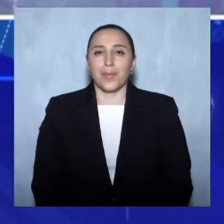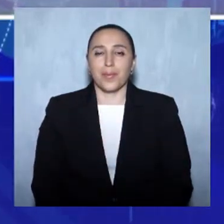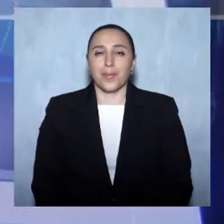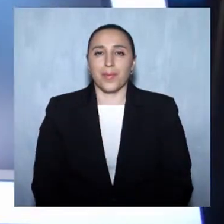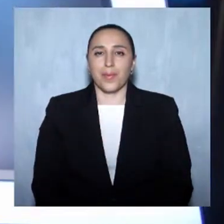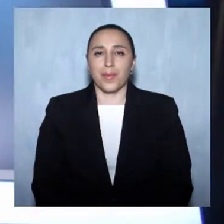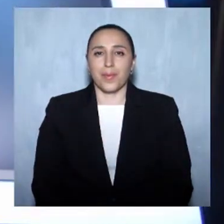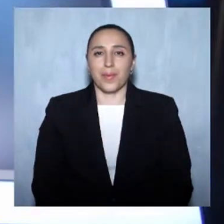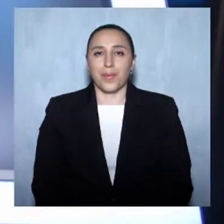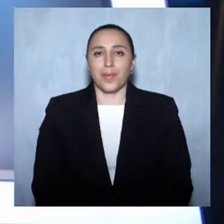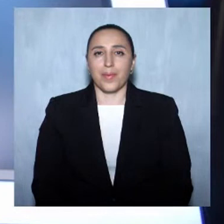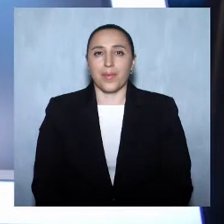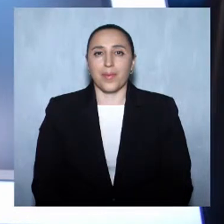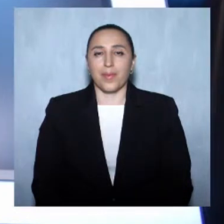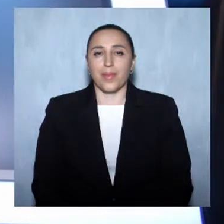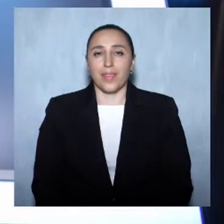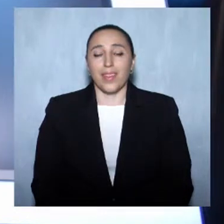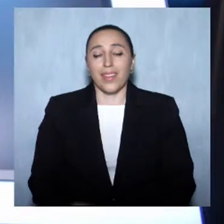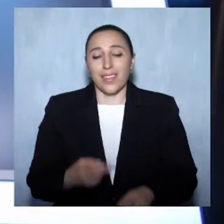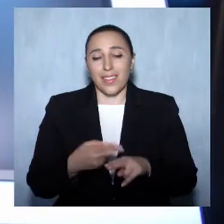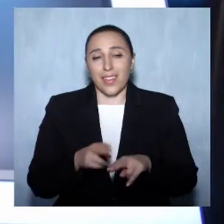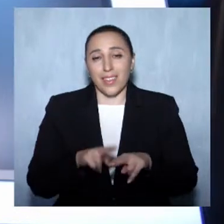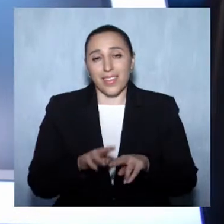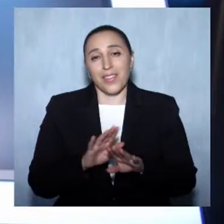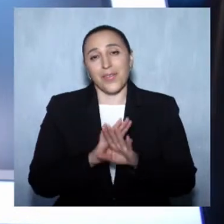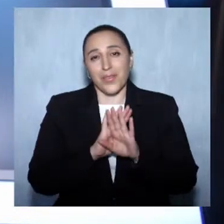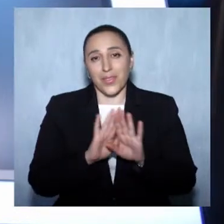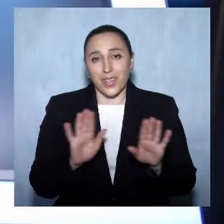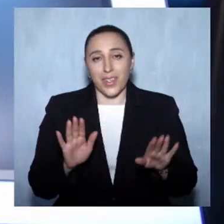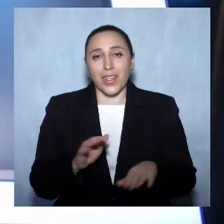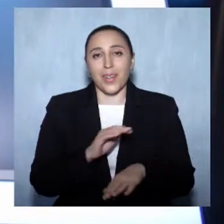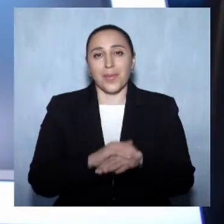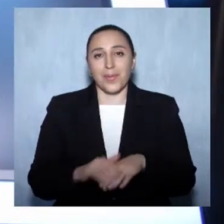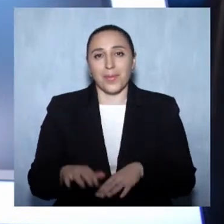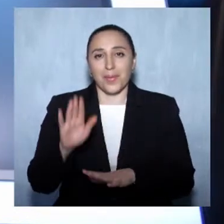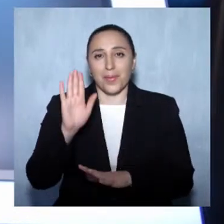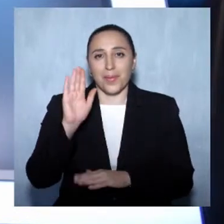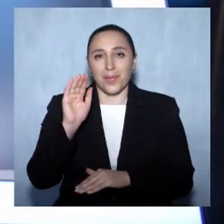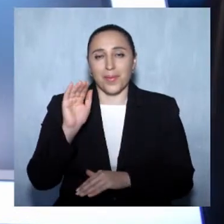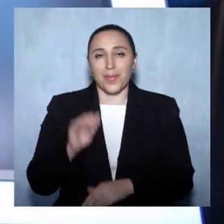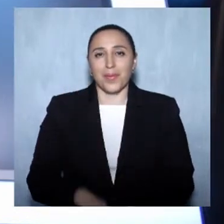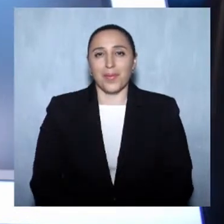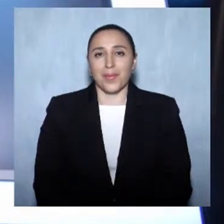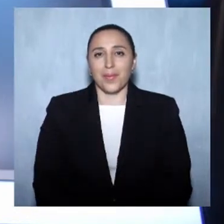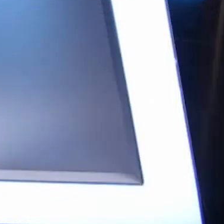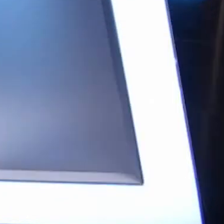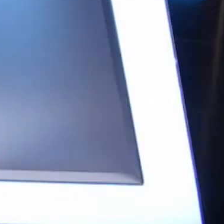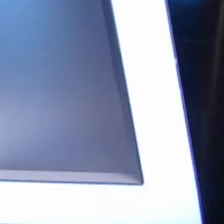Այսքանն այս թողարկմանը, լրատվությամբ կհանդիպենք ժամը 20:00-ին։